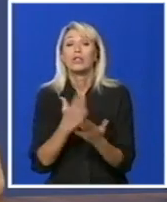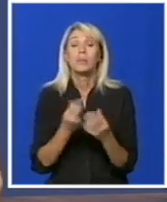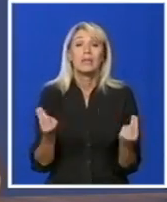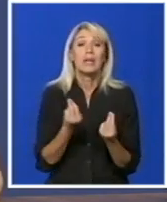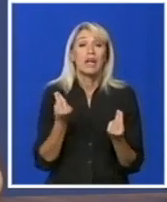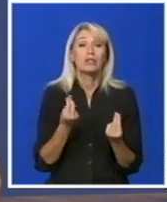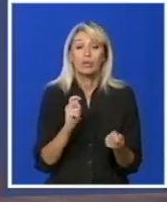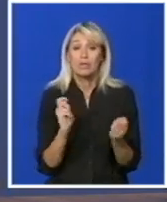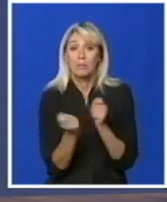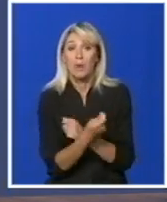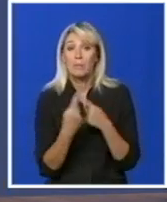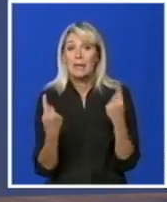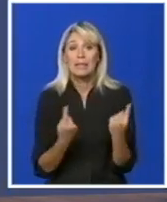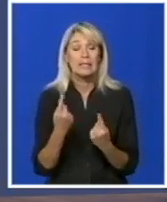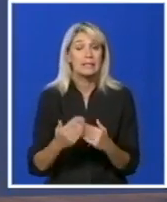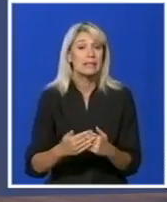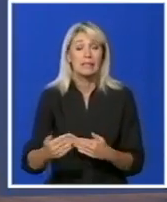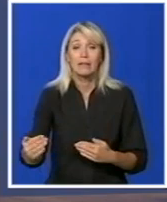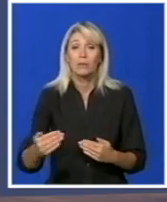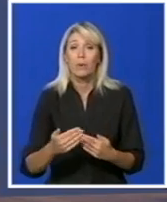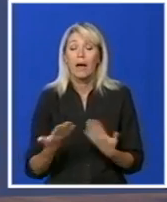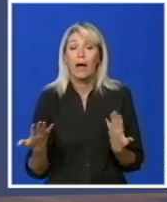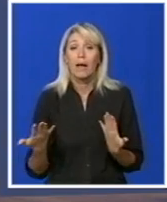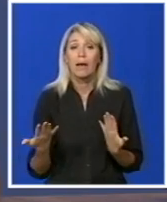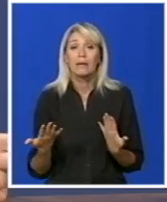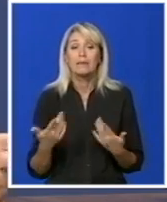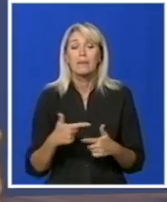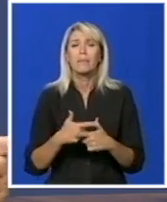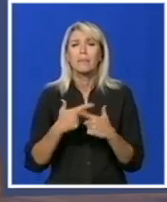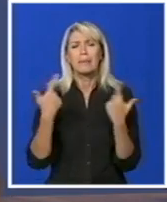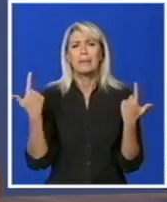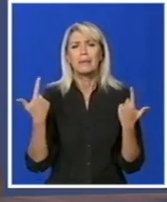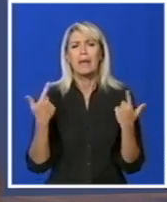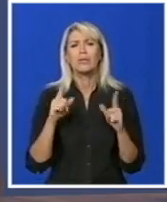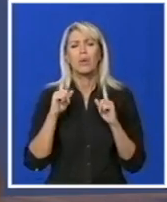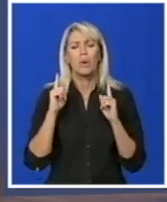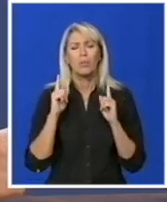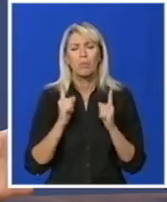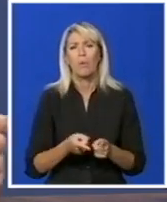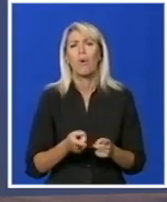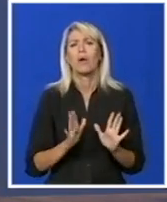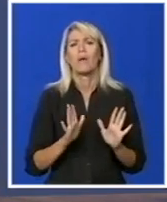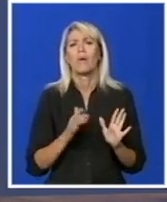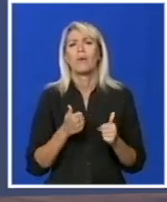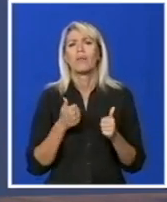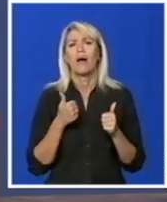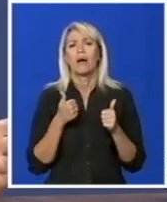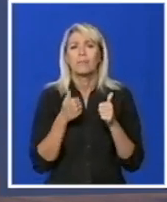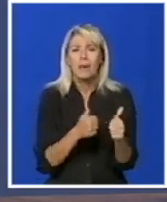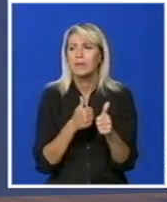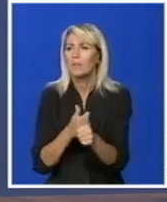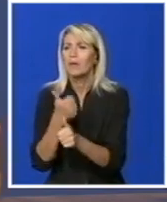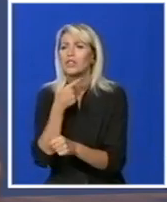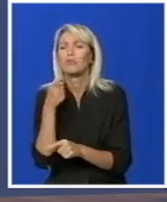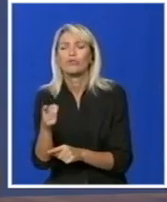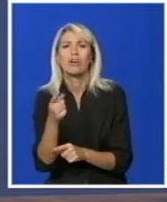do promene. Ovo što je malo pre govorio kolega Vojković, vrlo je jasno da moramo pratiti. Pazite, ovo je dinamičan proces. To je proces koji